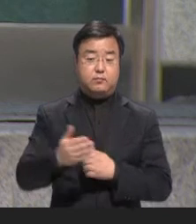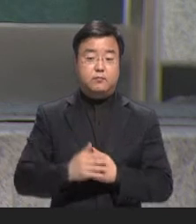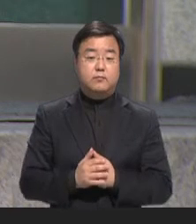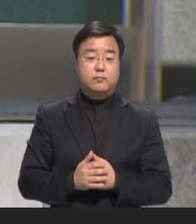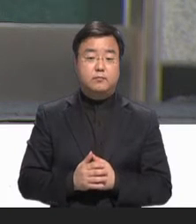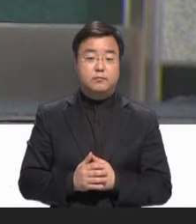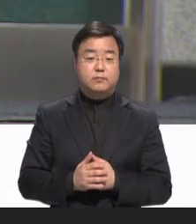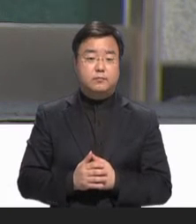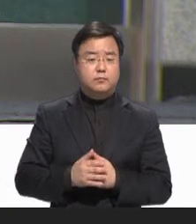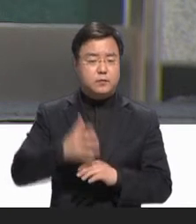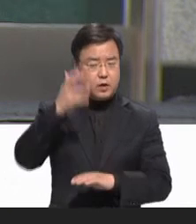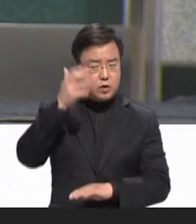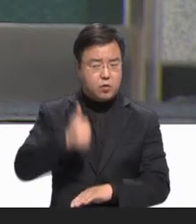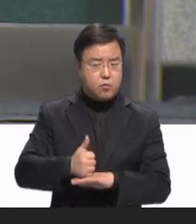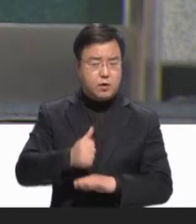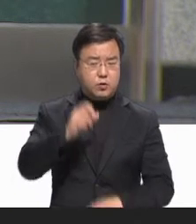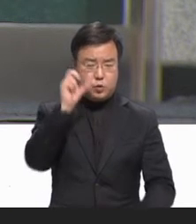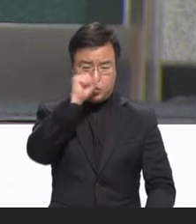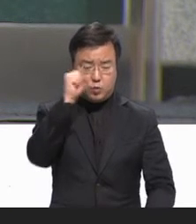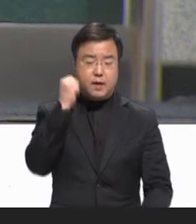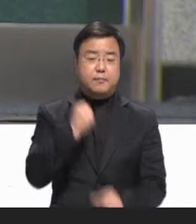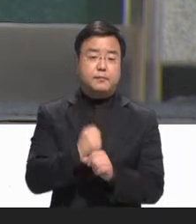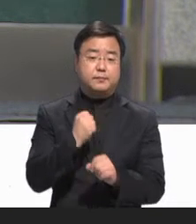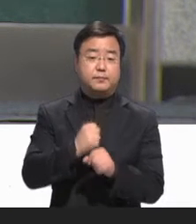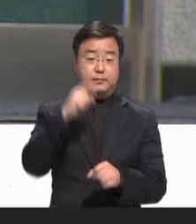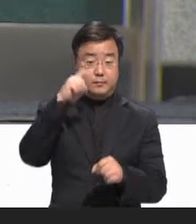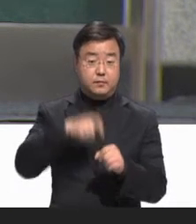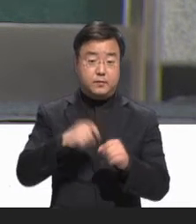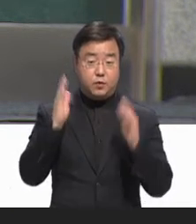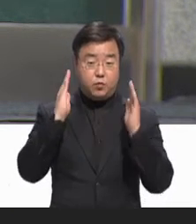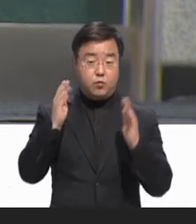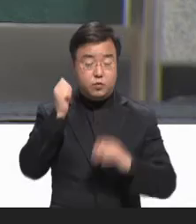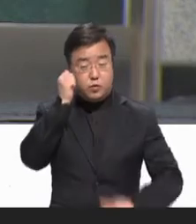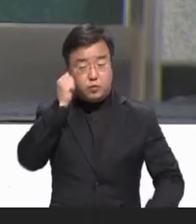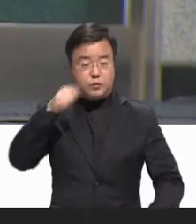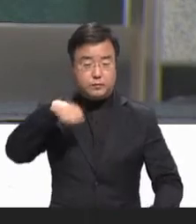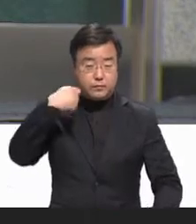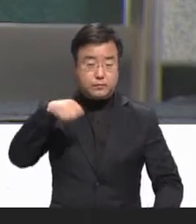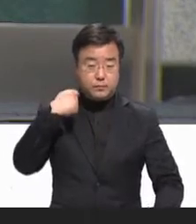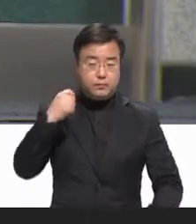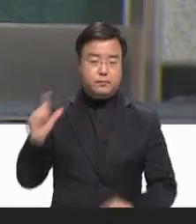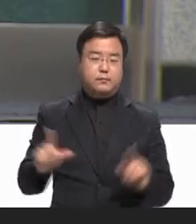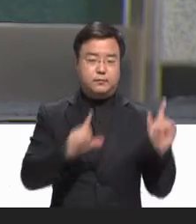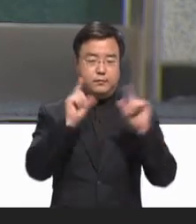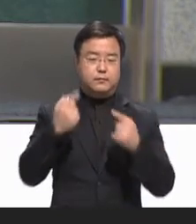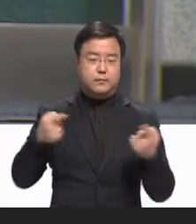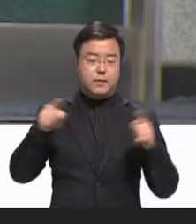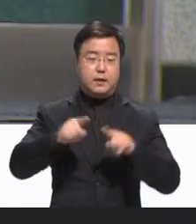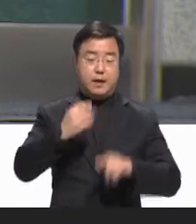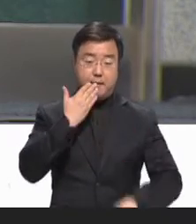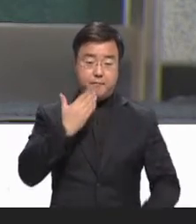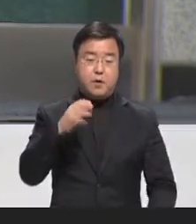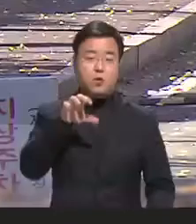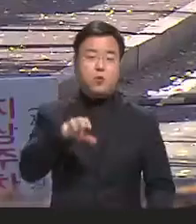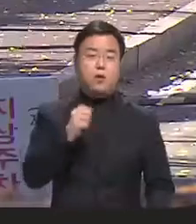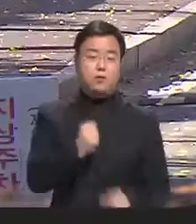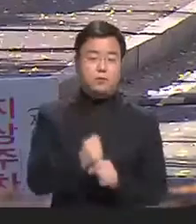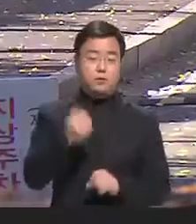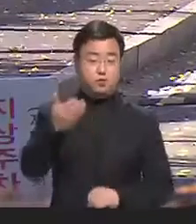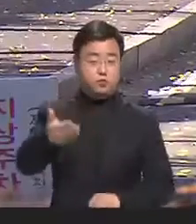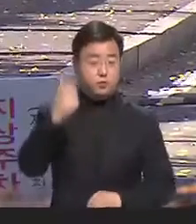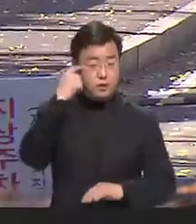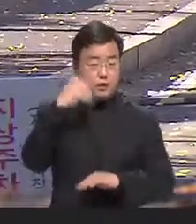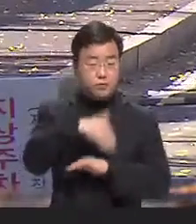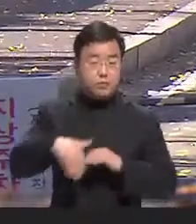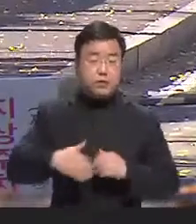성과 이제 좋게 내기 위해서 공부랑 숙식이랑 생활 같이 할 수 있는 그런 공간을 제공하려고.